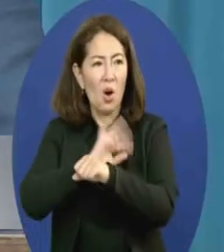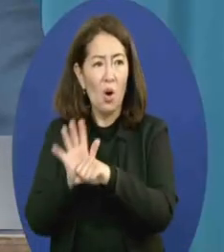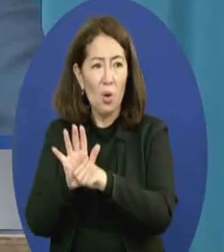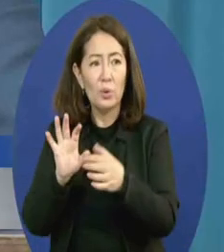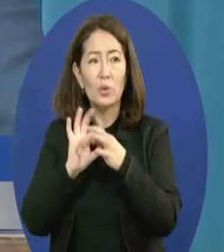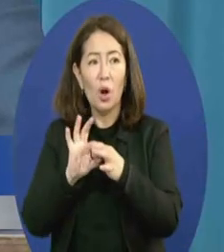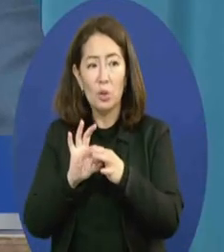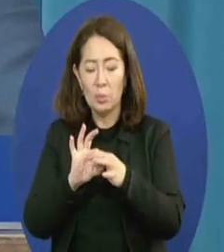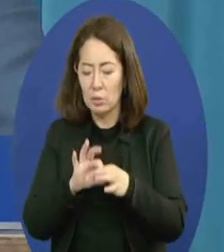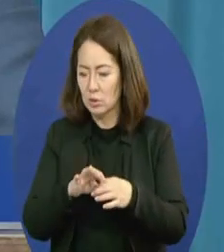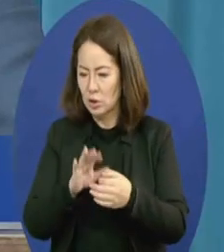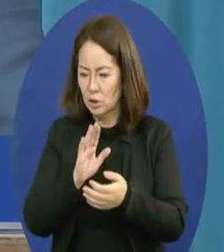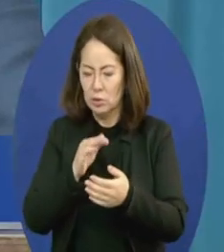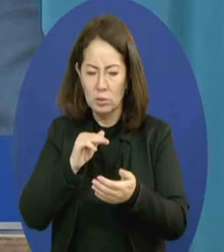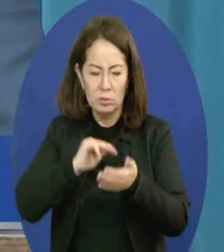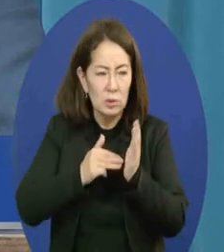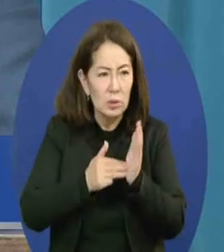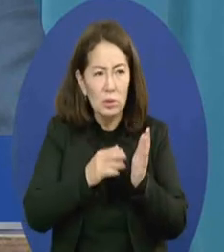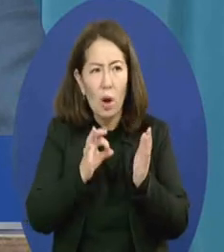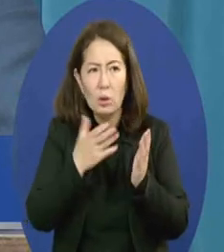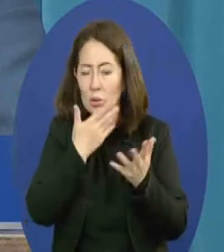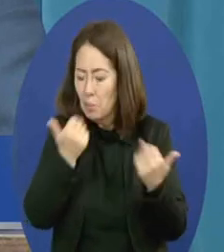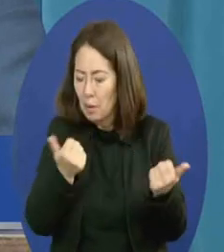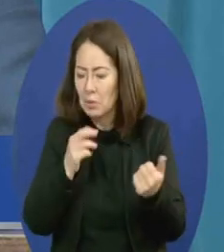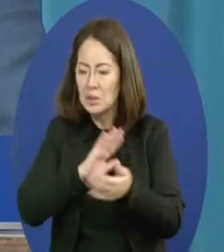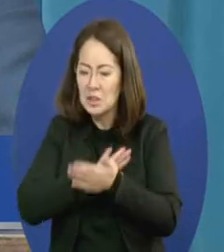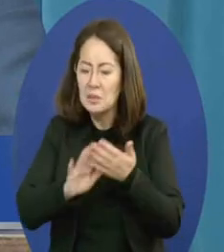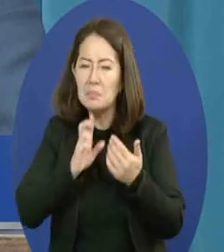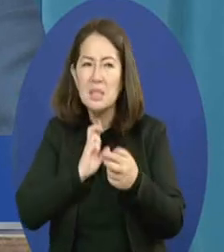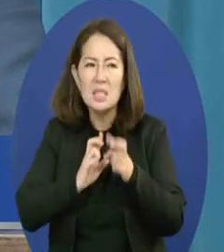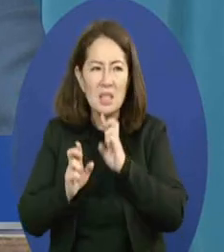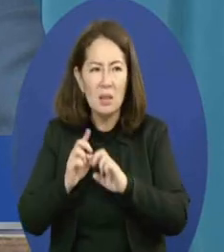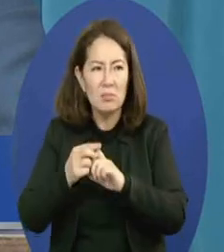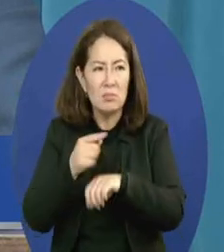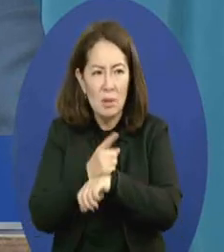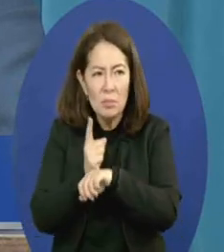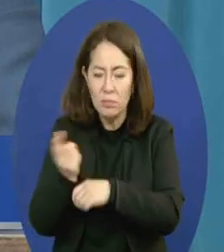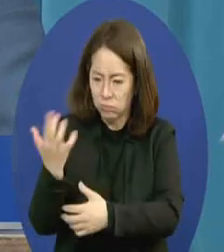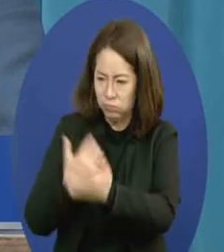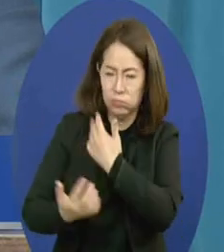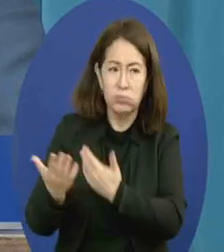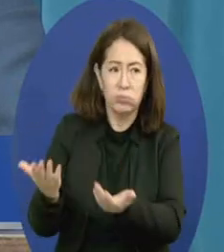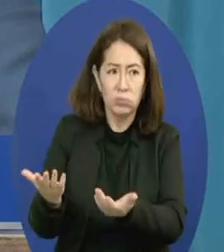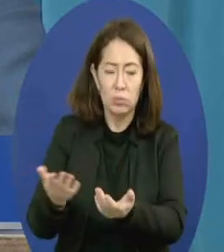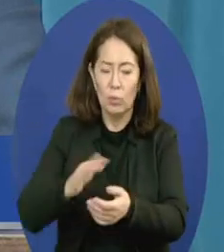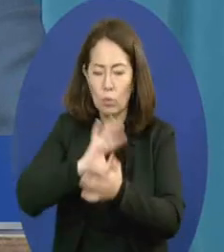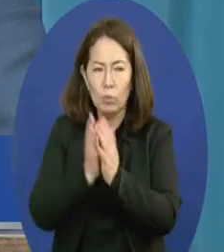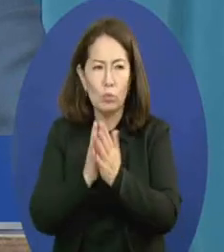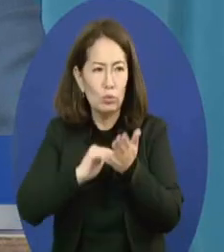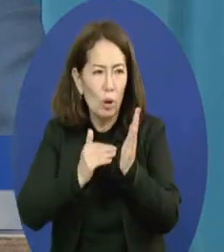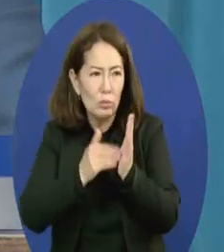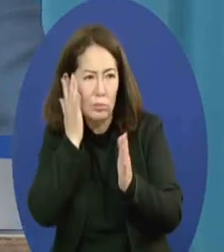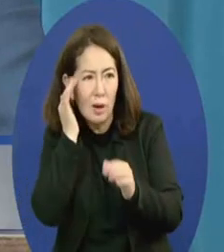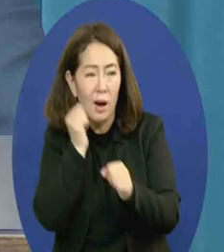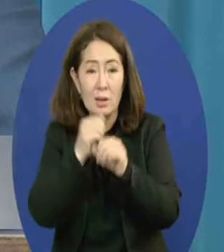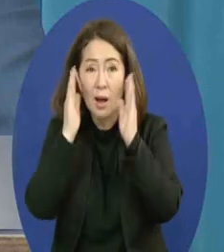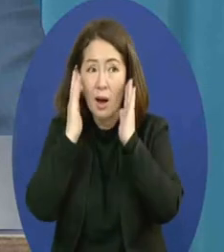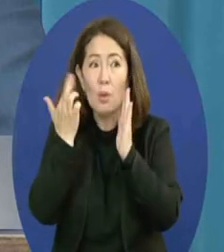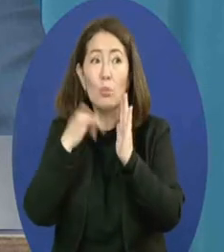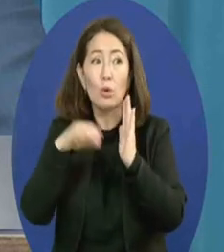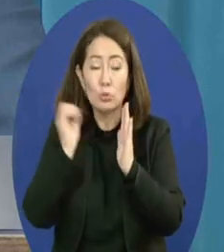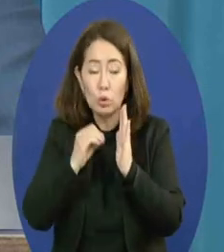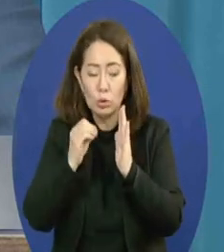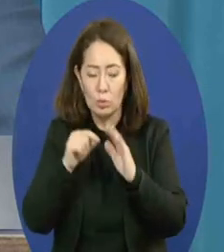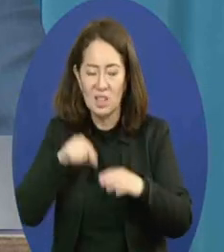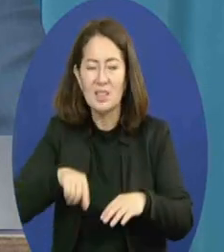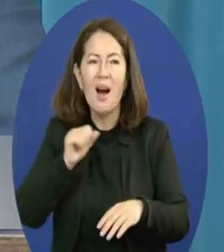ер нь тооцоогүй шин хүндрэлтэй нөхцөлөд өдөр болон өсөж шээ ч та тийм. Мэдээж одоо бид нар бүх хүмүүс тооцох ёстой. Гэхдээ одоо энэ дээр